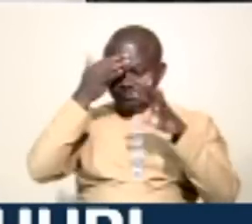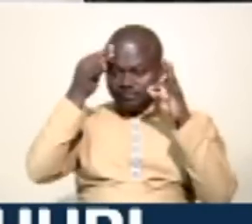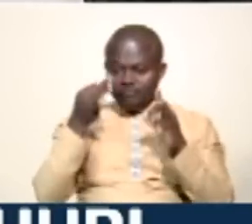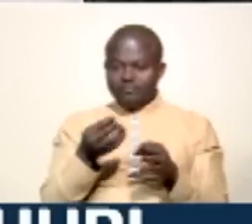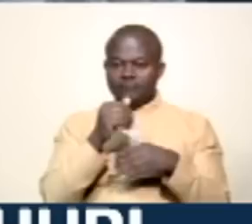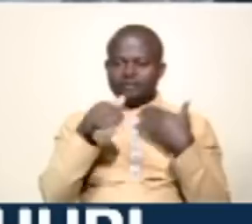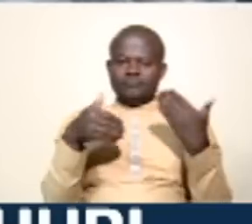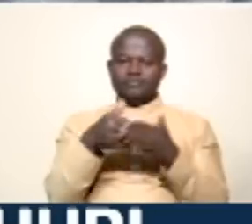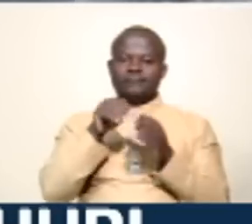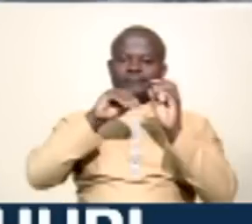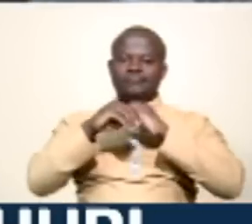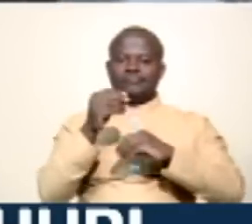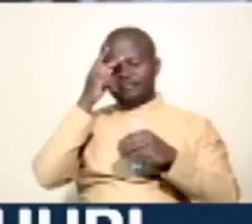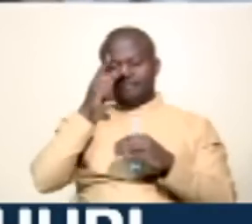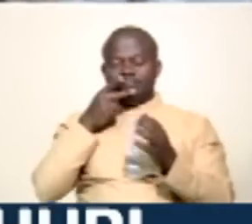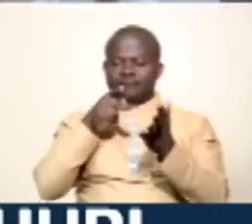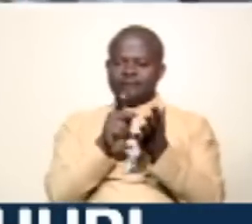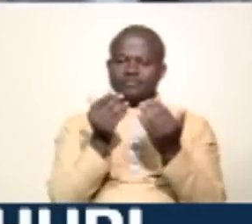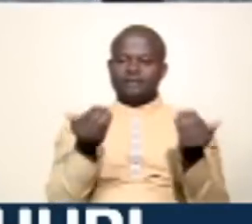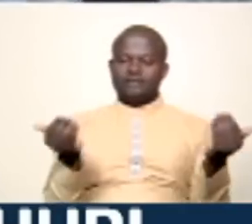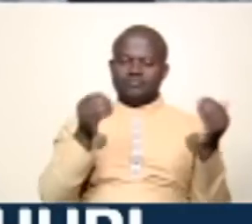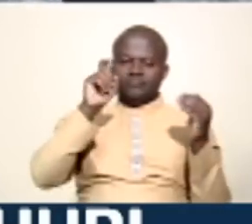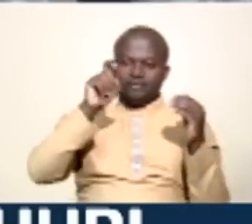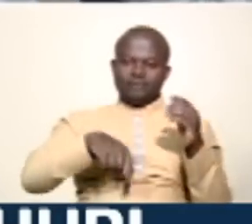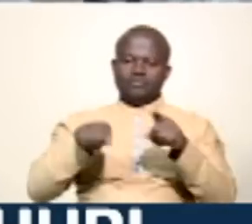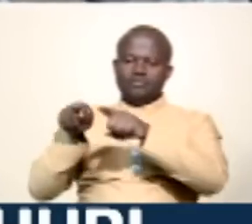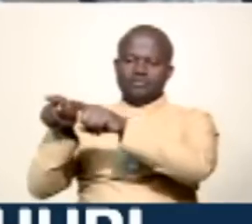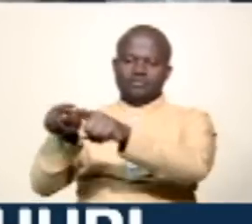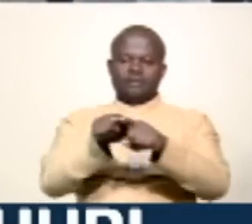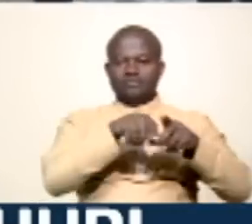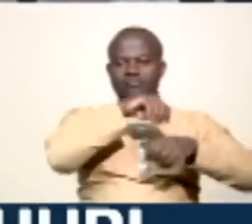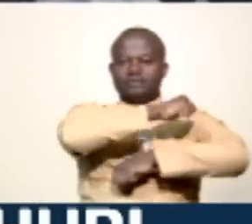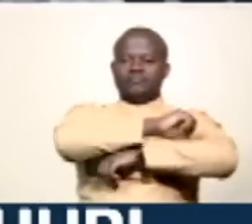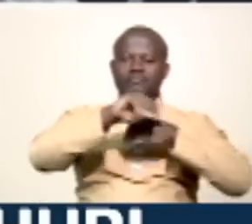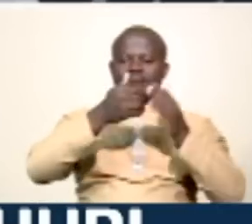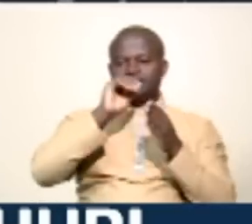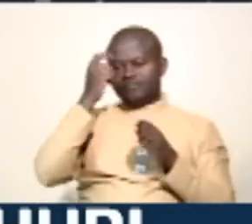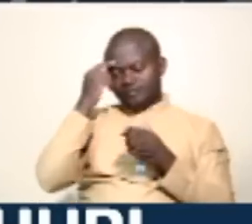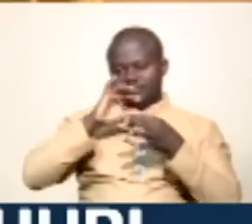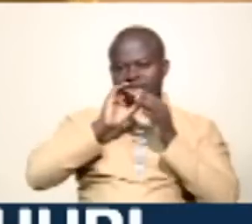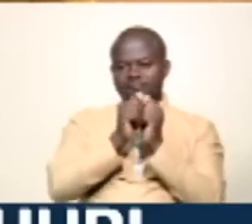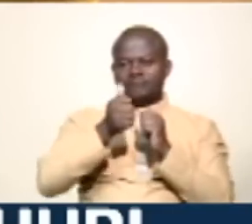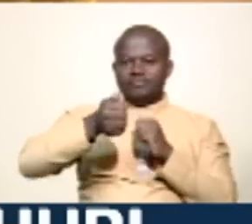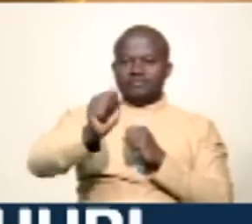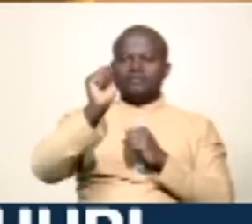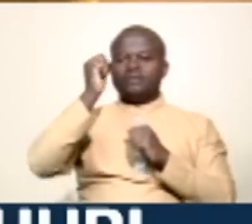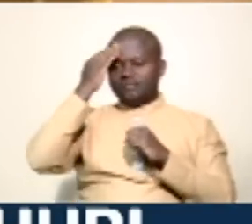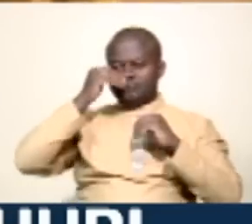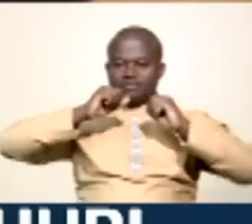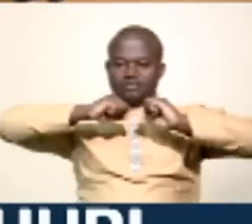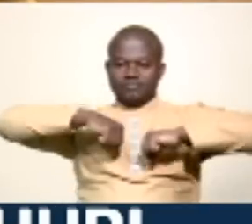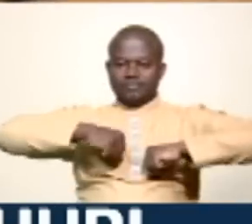amafaranga y'umusanzu ababyeyi bishyurira abana agomba kuba angana mu bigo by'amashuri byose bya leta n'ibifatanya nayo